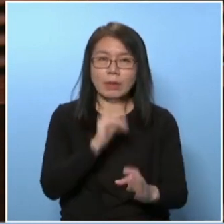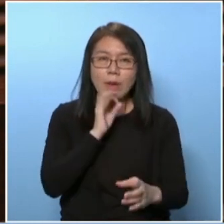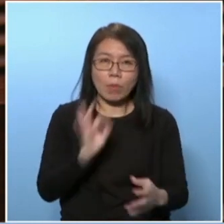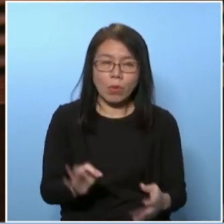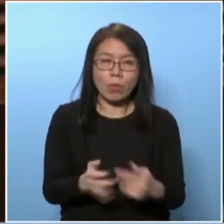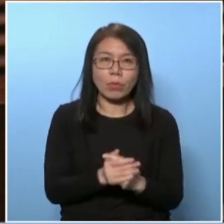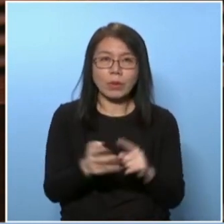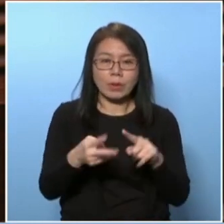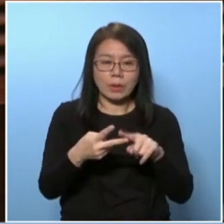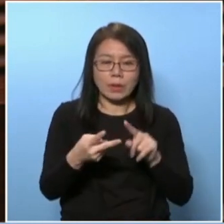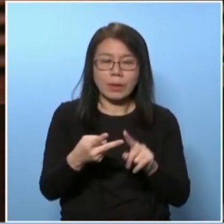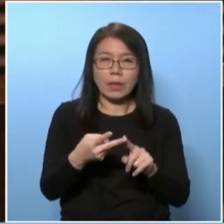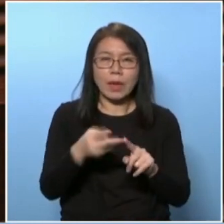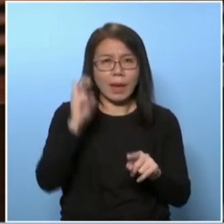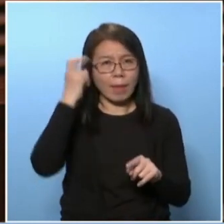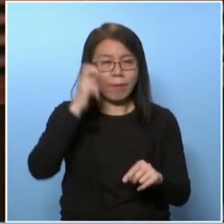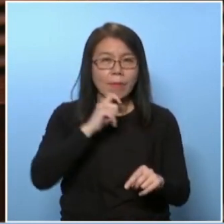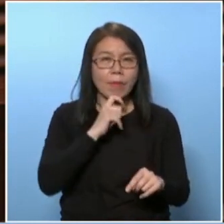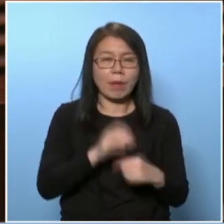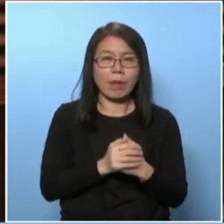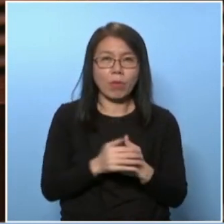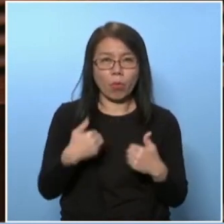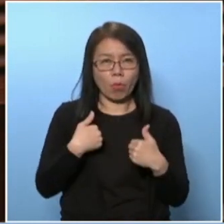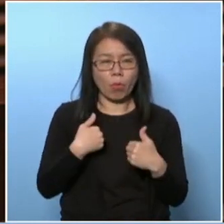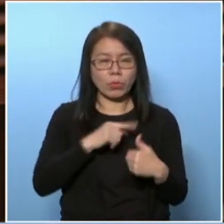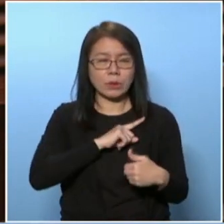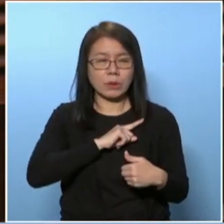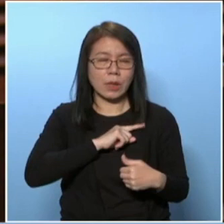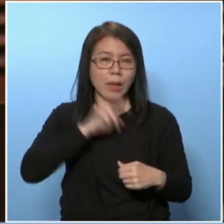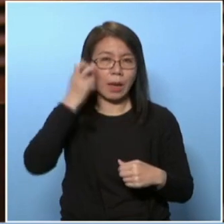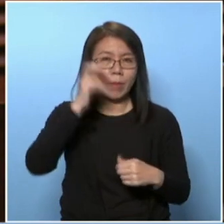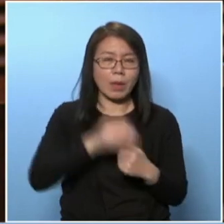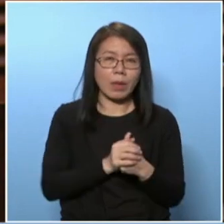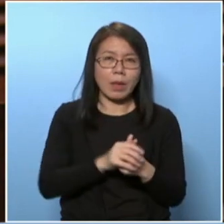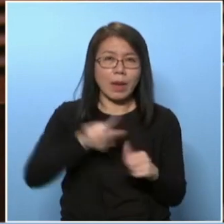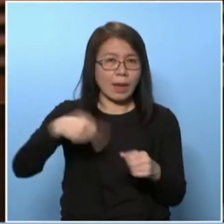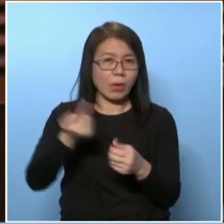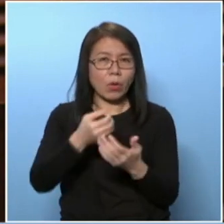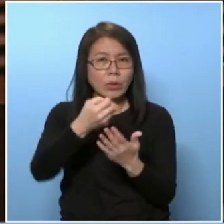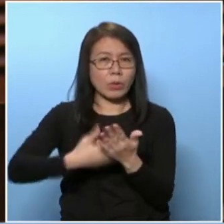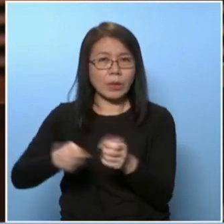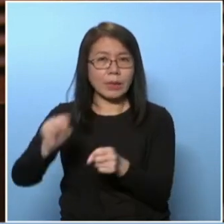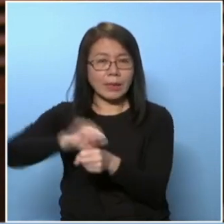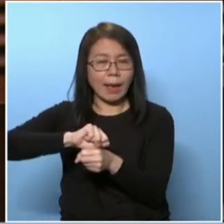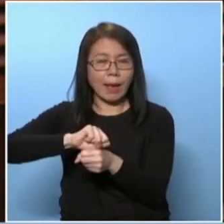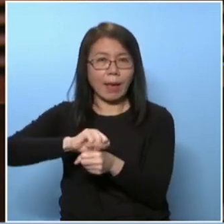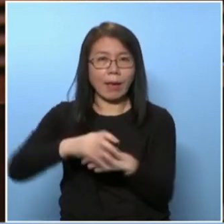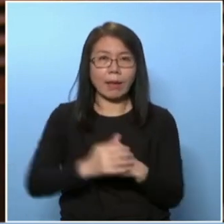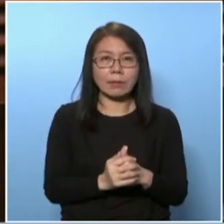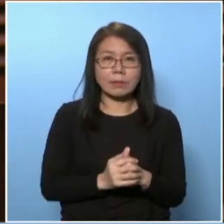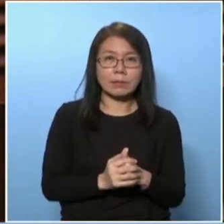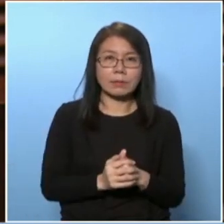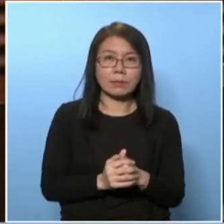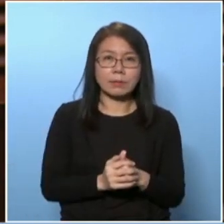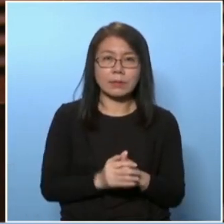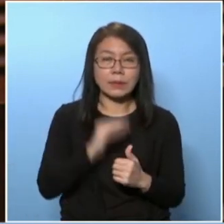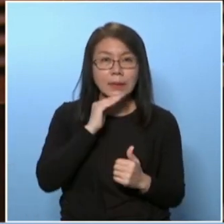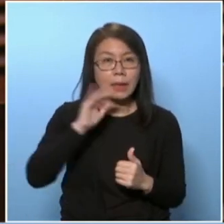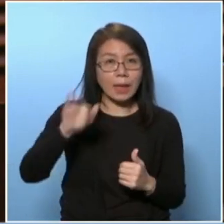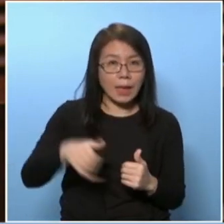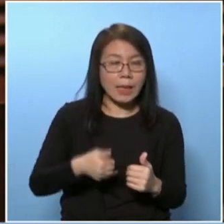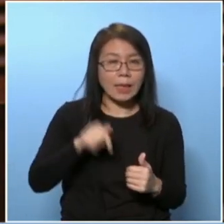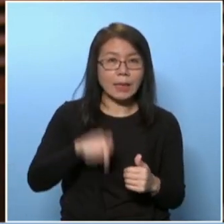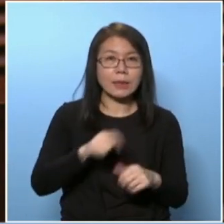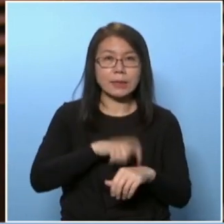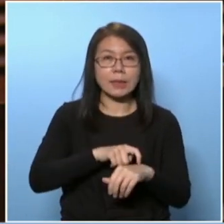都考慮到就是從我們的角度都看有沒有額外的條件是要加下去，令到呢他來的時候呢是不